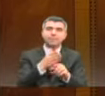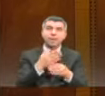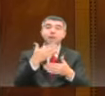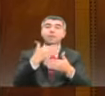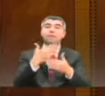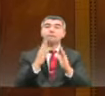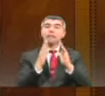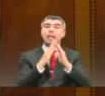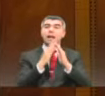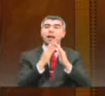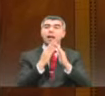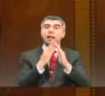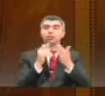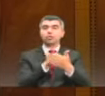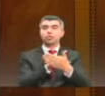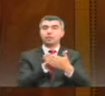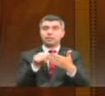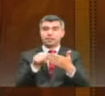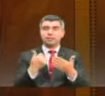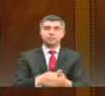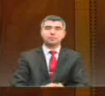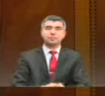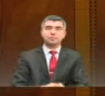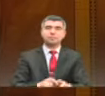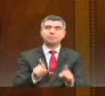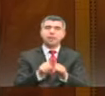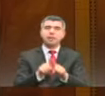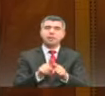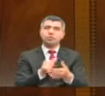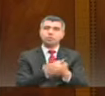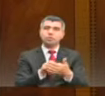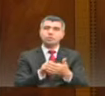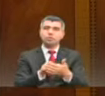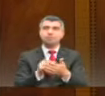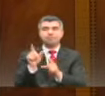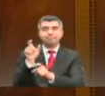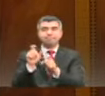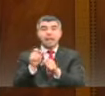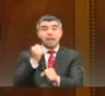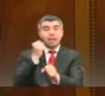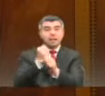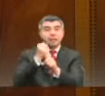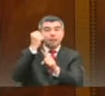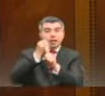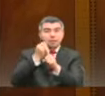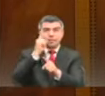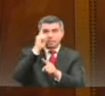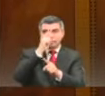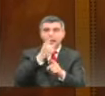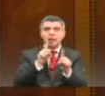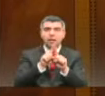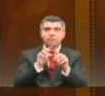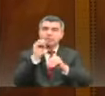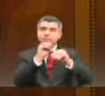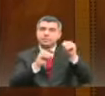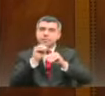الإشكالات التي تقوم في وجه الاستثمار، ولذلك ستعمل الحكومة على تنزيل إصلاح شامل لقطاع